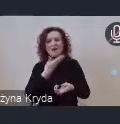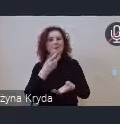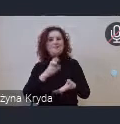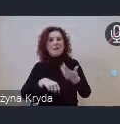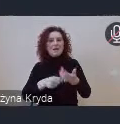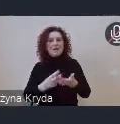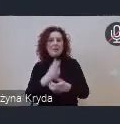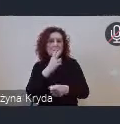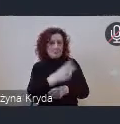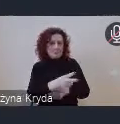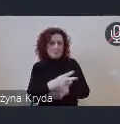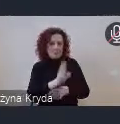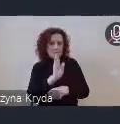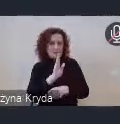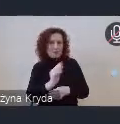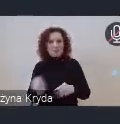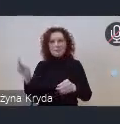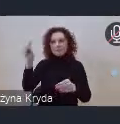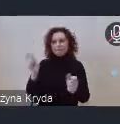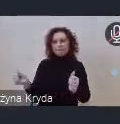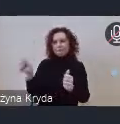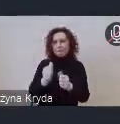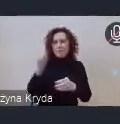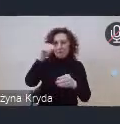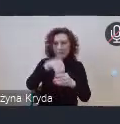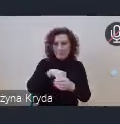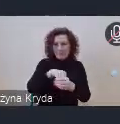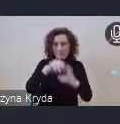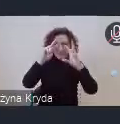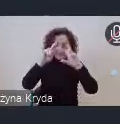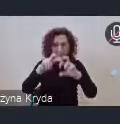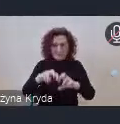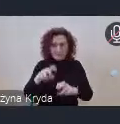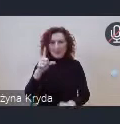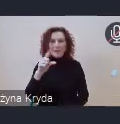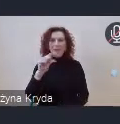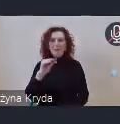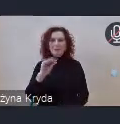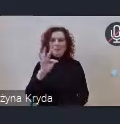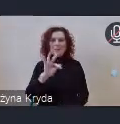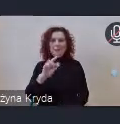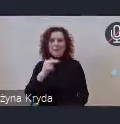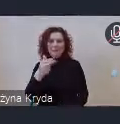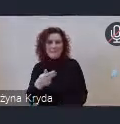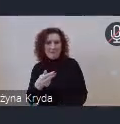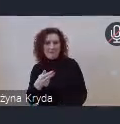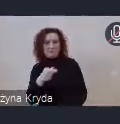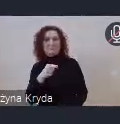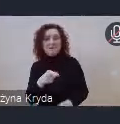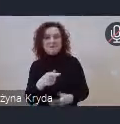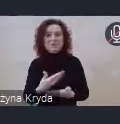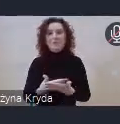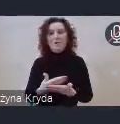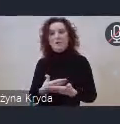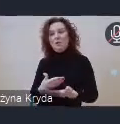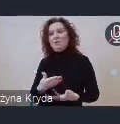tego postępowania włącza się PFRON Państwowy Fundusz Rehabilitacji Osób Niepełnosprawnych bo to on jest od